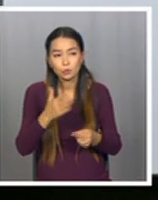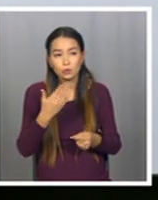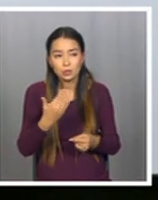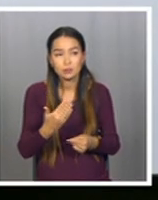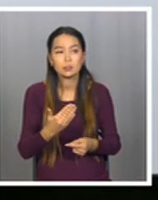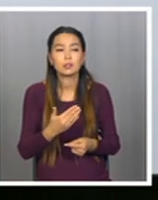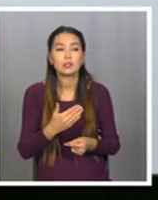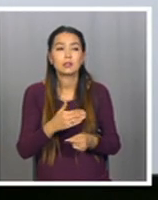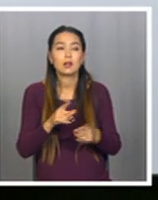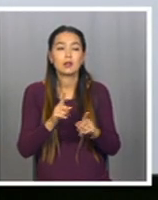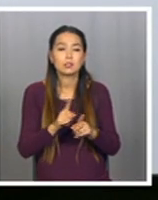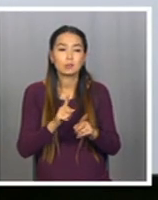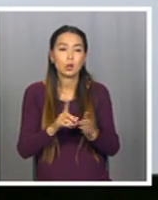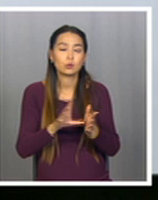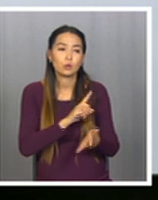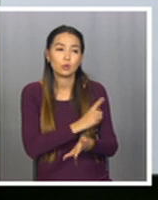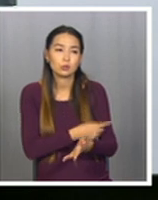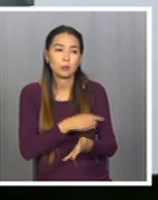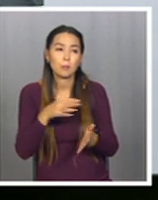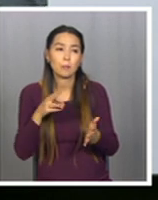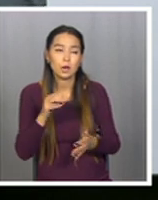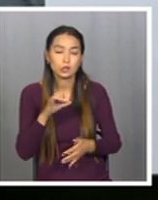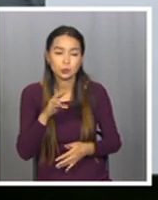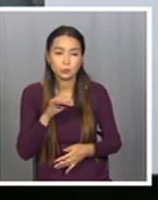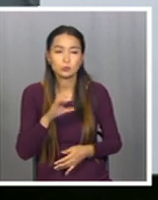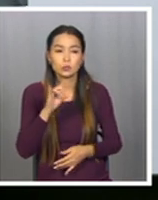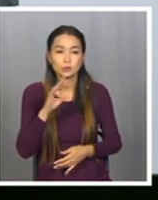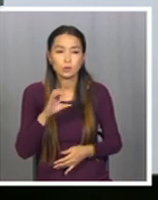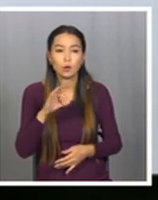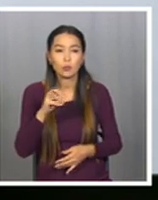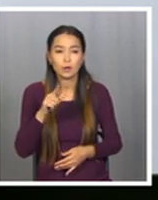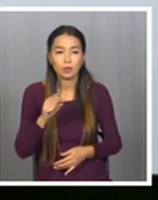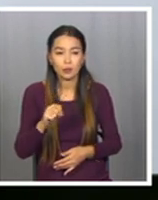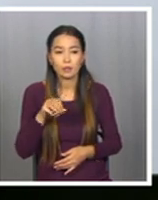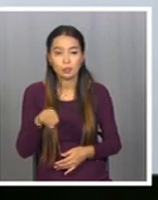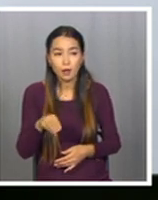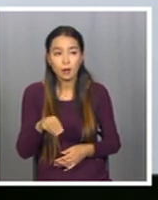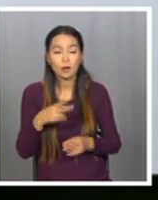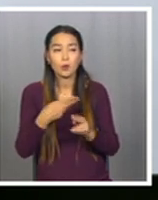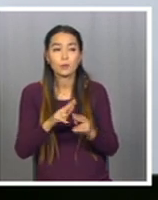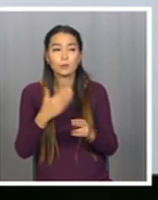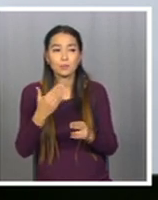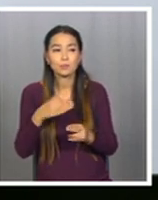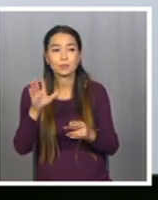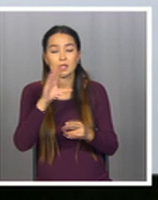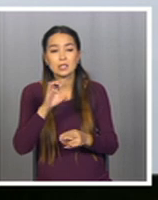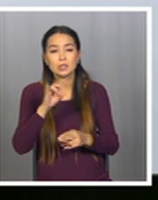күшінің максимум мәні синус омега Т. Бұл жерден көреміз, синустың алдындағы, яғни тоқ күшінің максимум